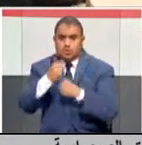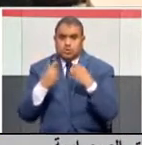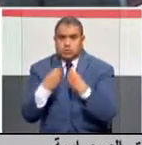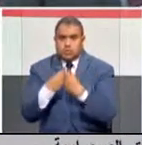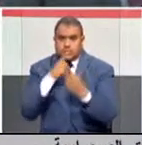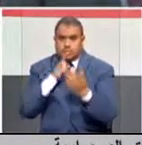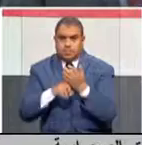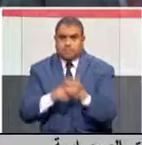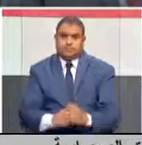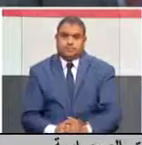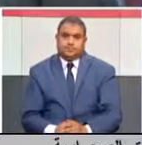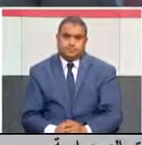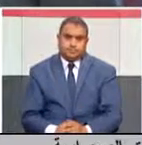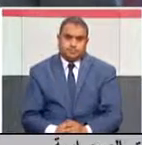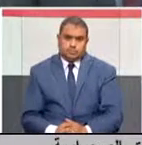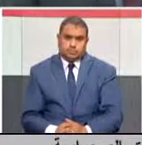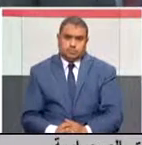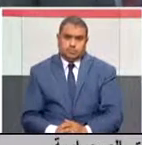للبلدين.